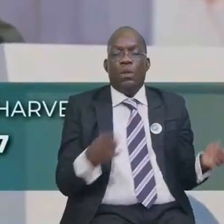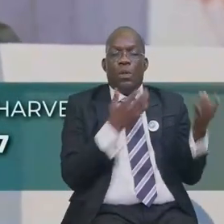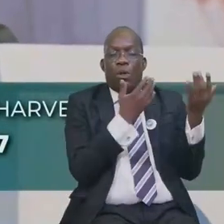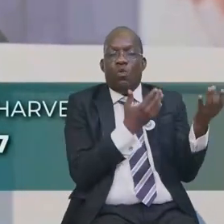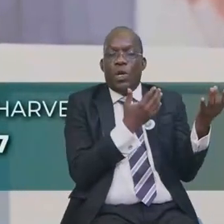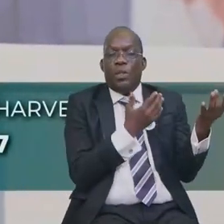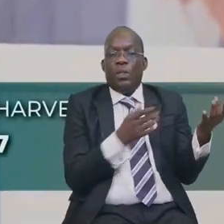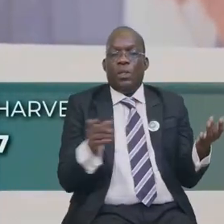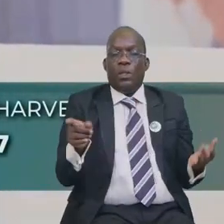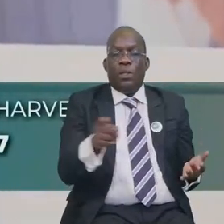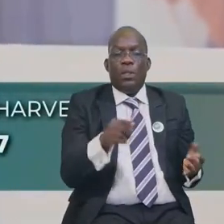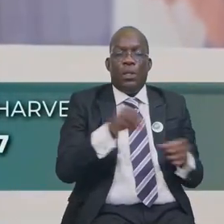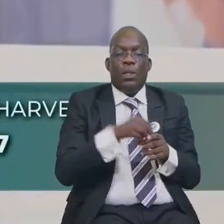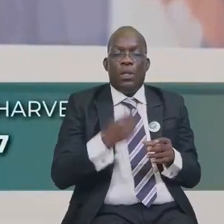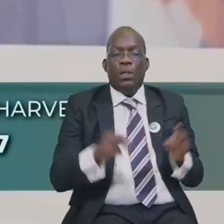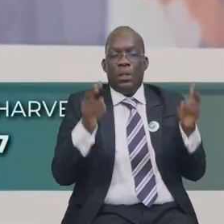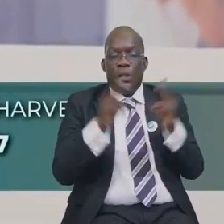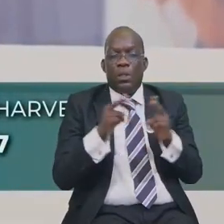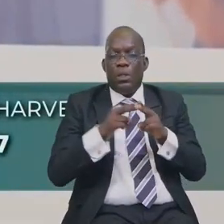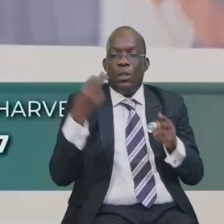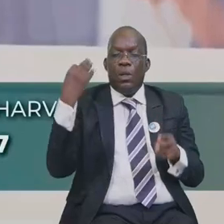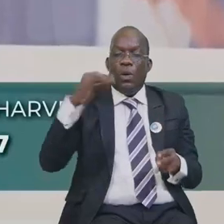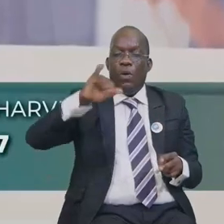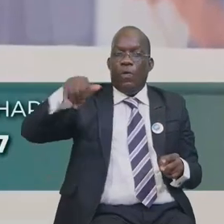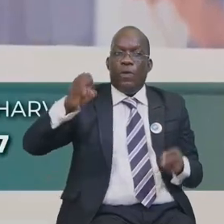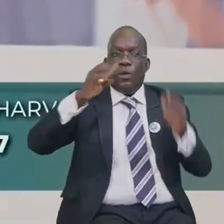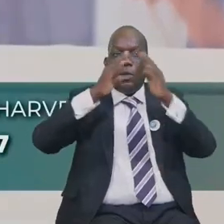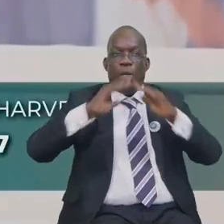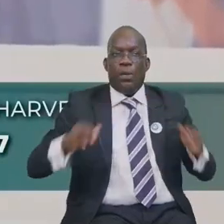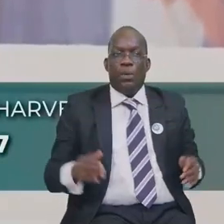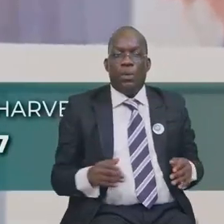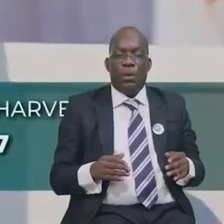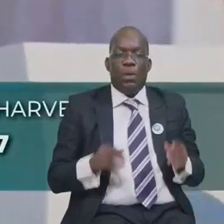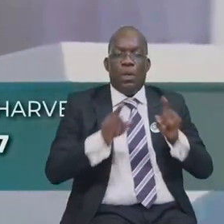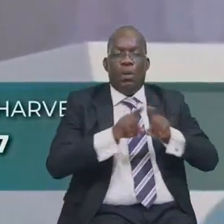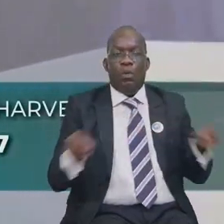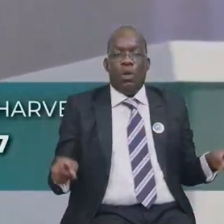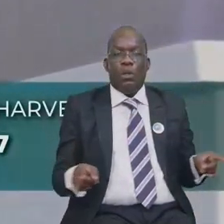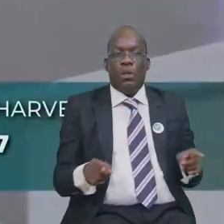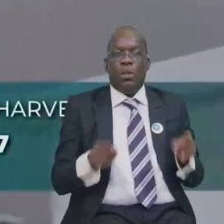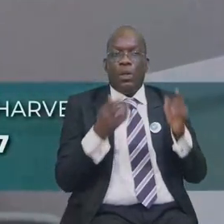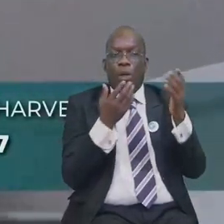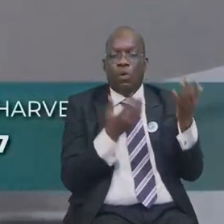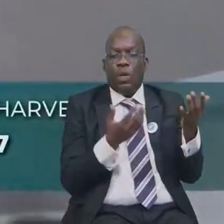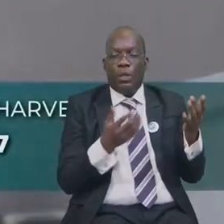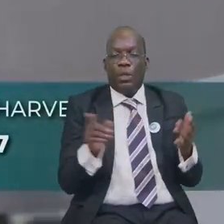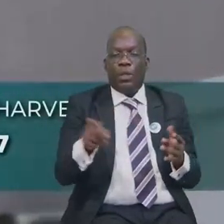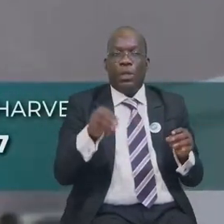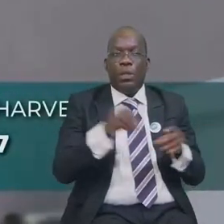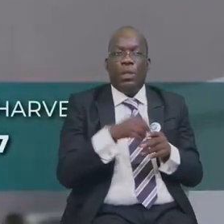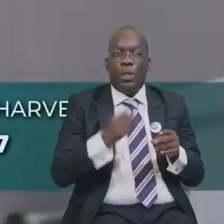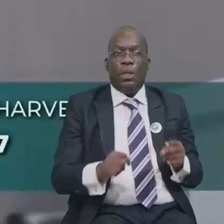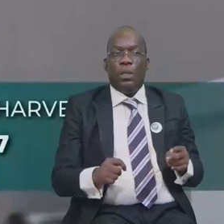Mais vous restez dans la ville de Jérusalem. Mais restez dans la ville